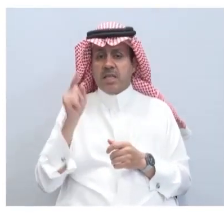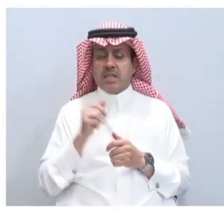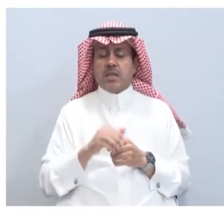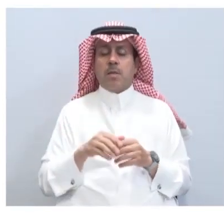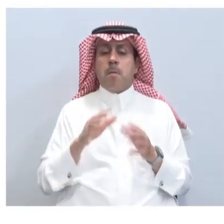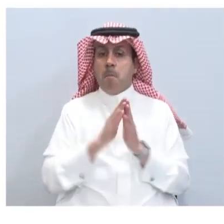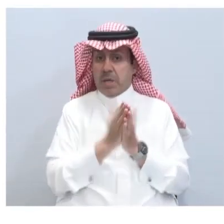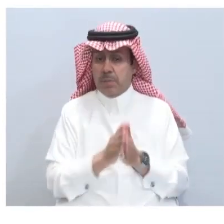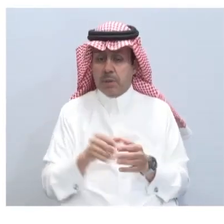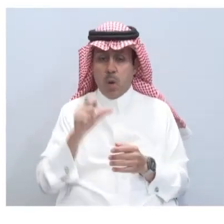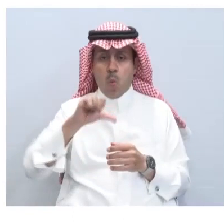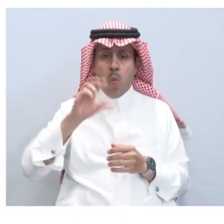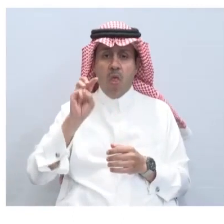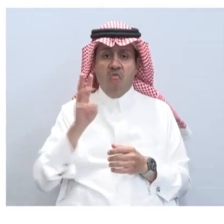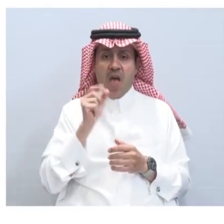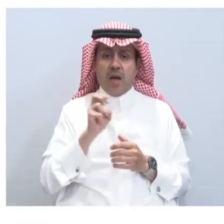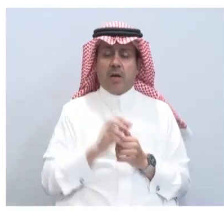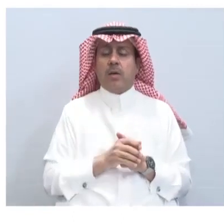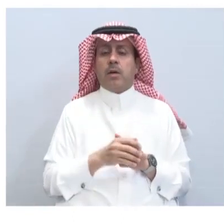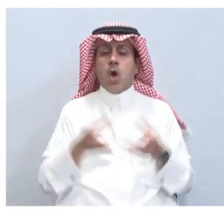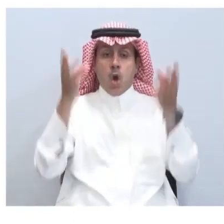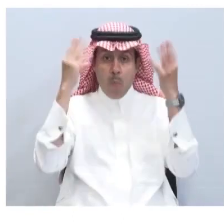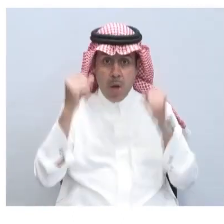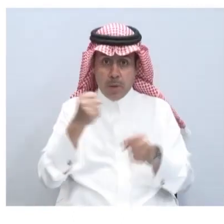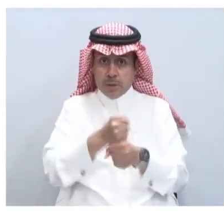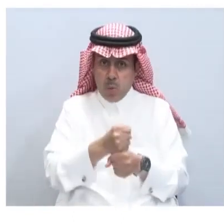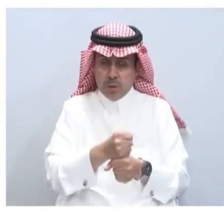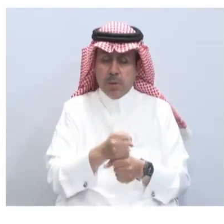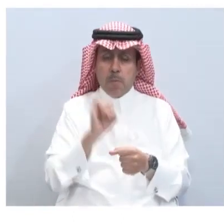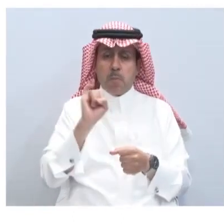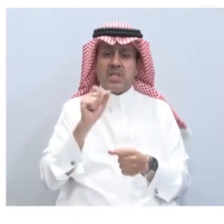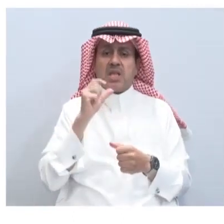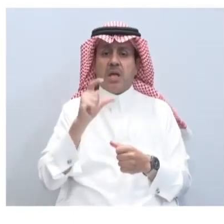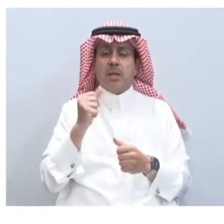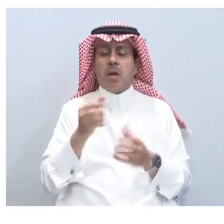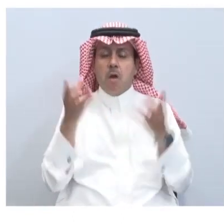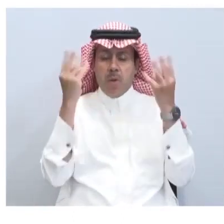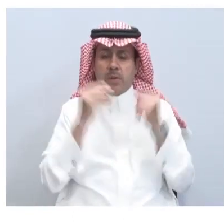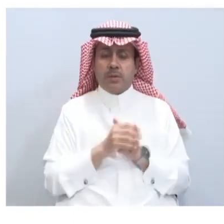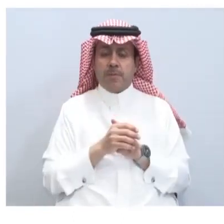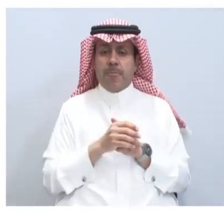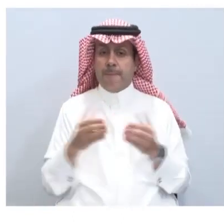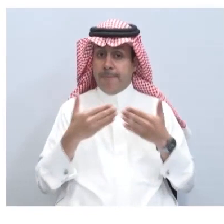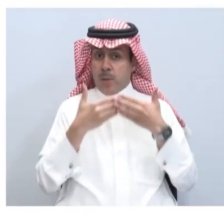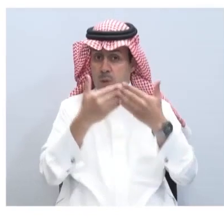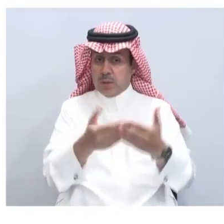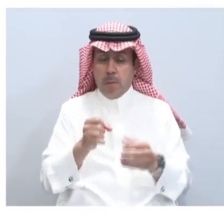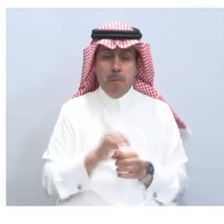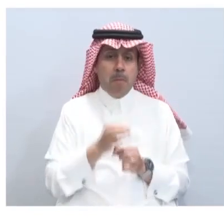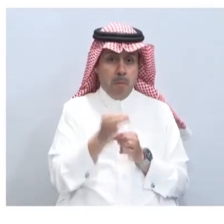الحكوميه والرسميه وقواعد المعلومات وغيرها من مصادر المعلومات وتقدم هذه المواقع